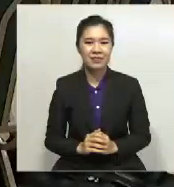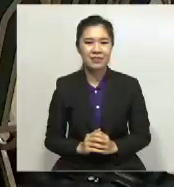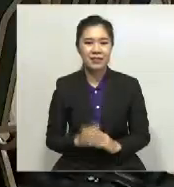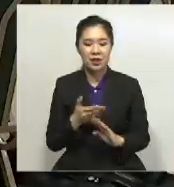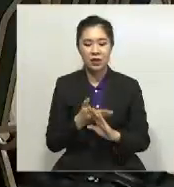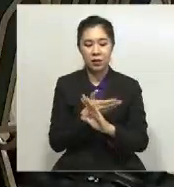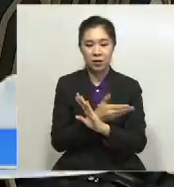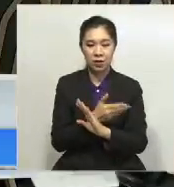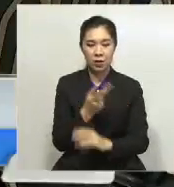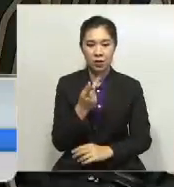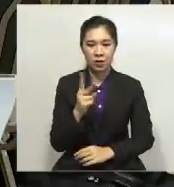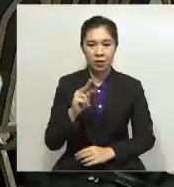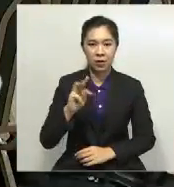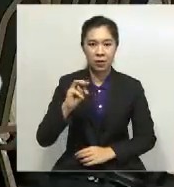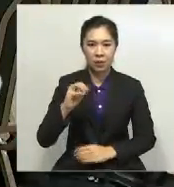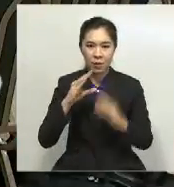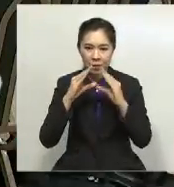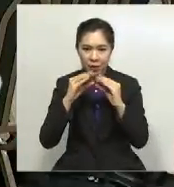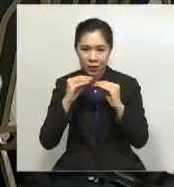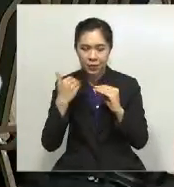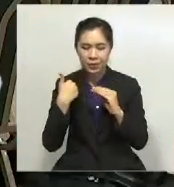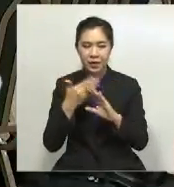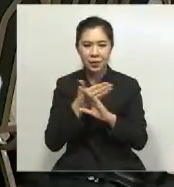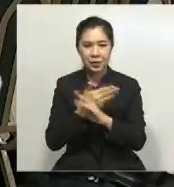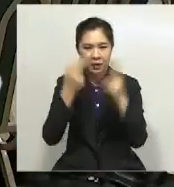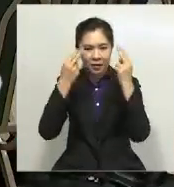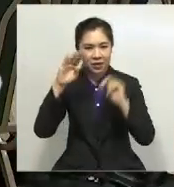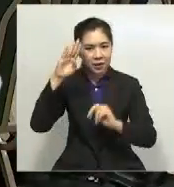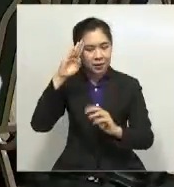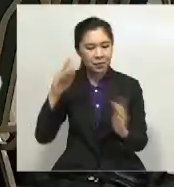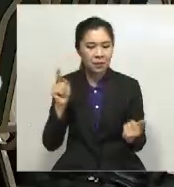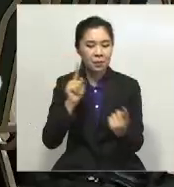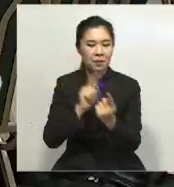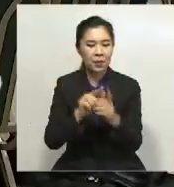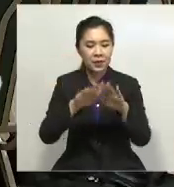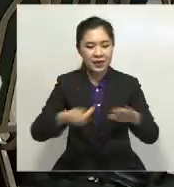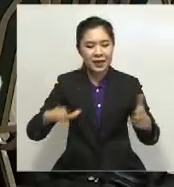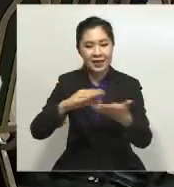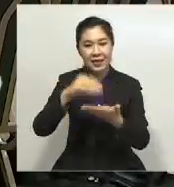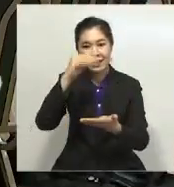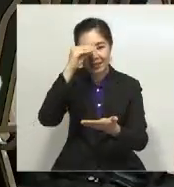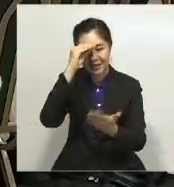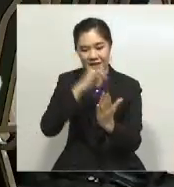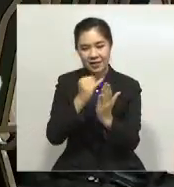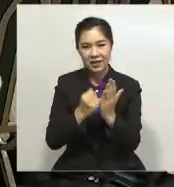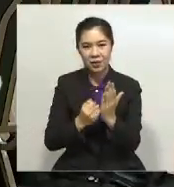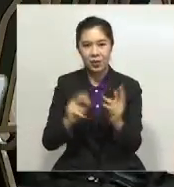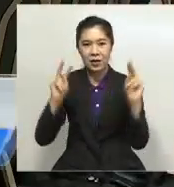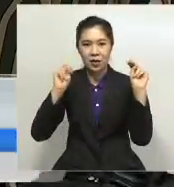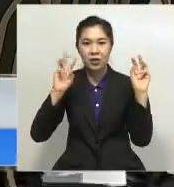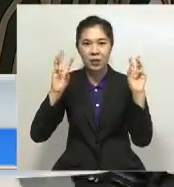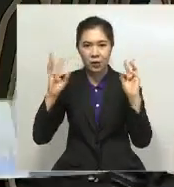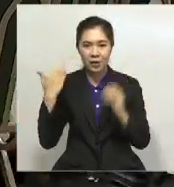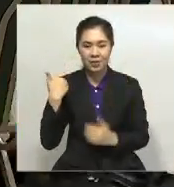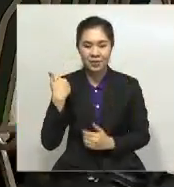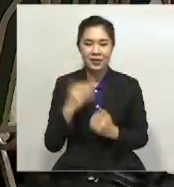ที่ก่อนการประชุมคณะรัฐมนตรีนะคะนายกรัฐมนตรีได้มีโอกาสพบปะกับน้องๆ นักเรียนคนเก่งของพื้นที่จังหวัดนครสวรรค์ค่ะโดยเฉพ